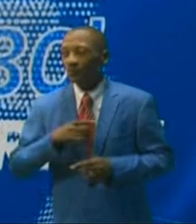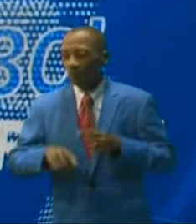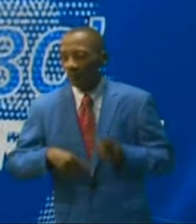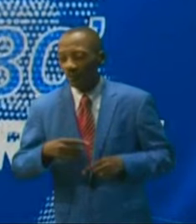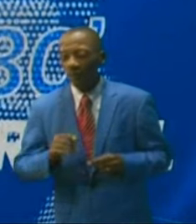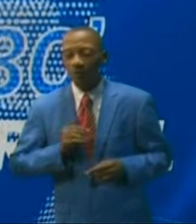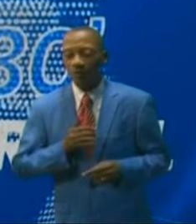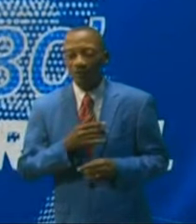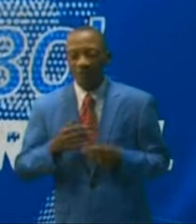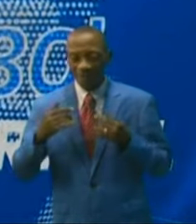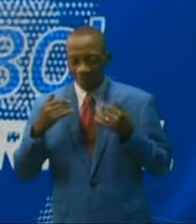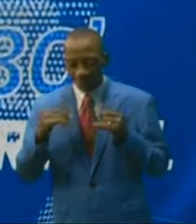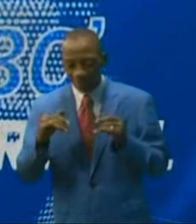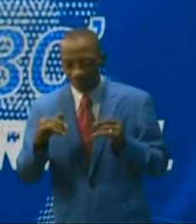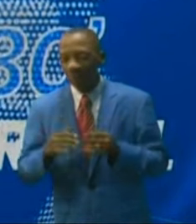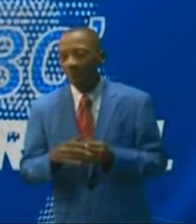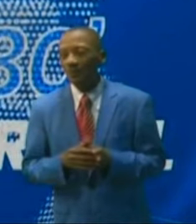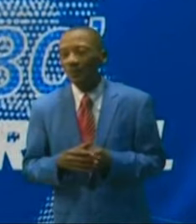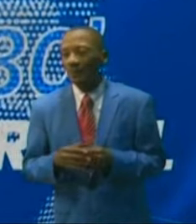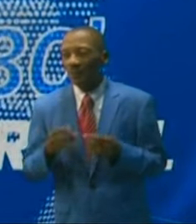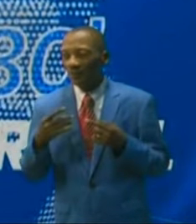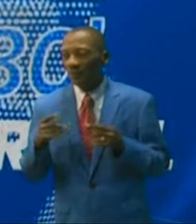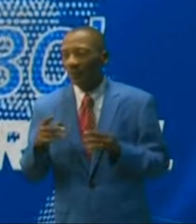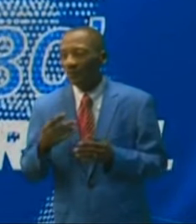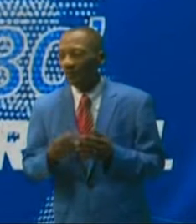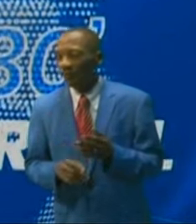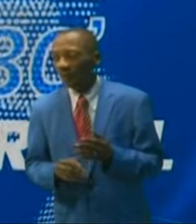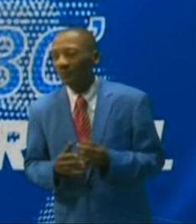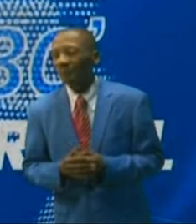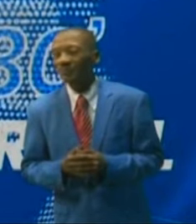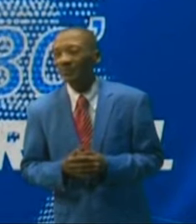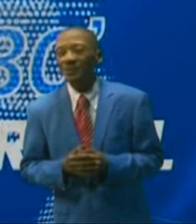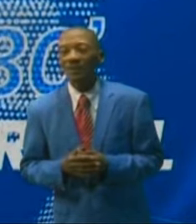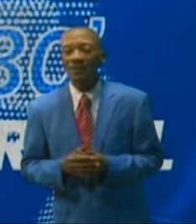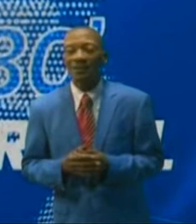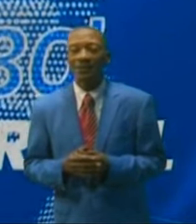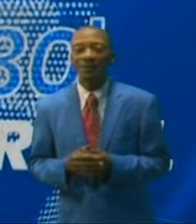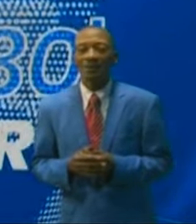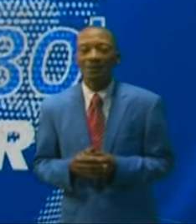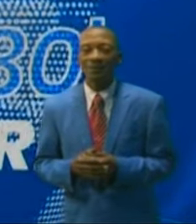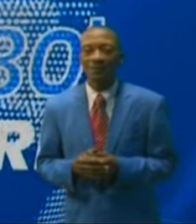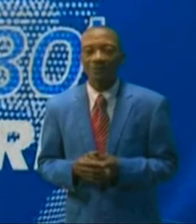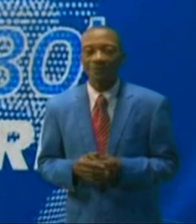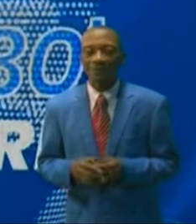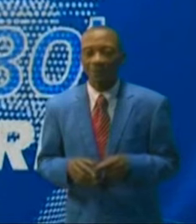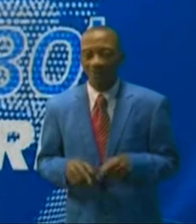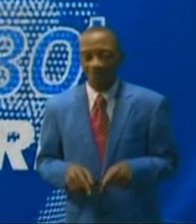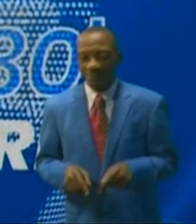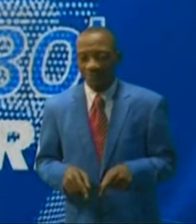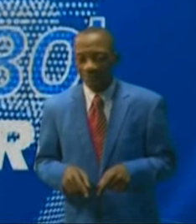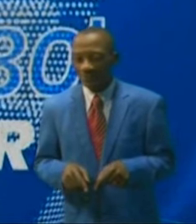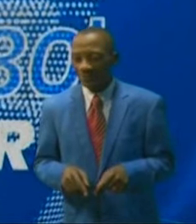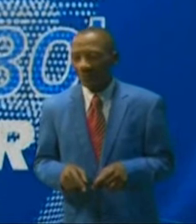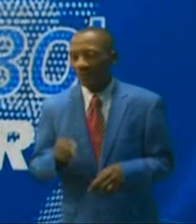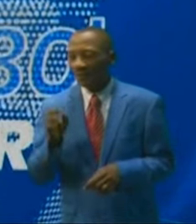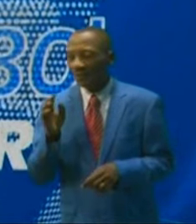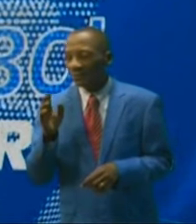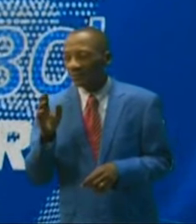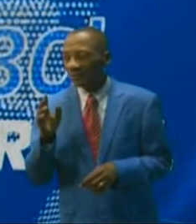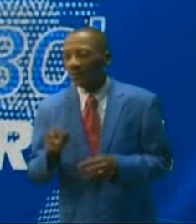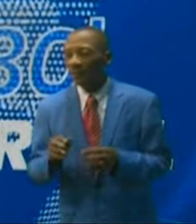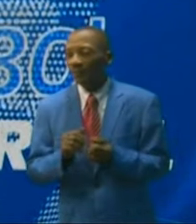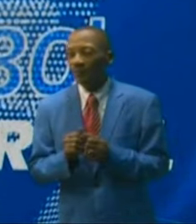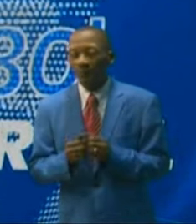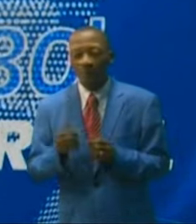télévision nationale congolaise. L'usine est implantée à Maluku, à Kinshasa. La célèbre boisson Pepsi fait donc